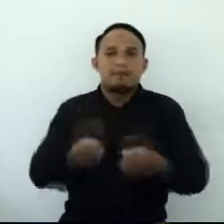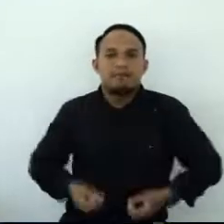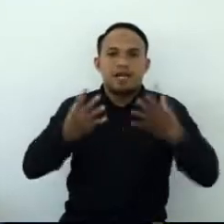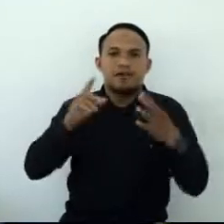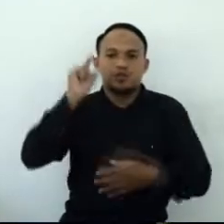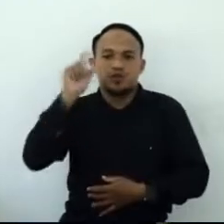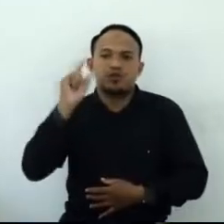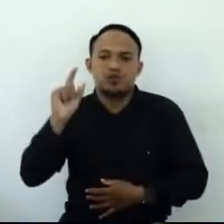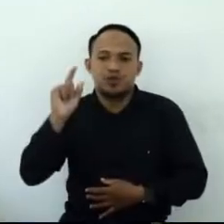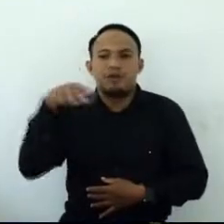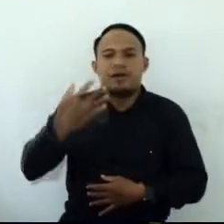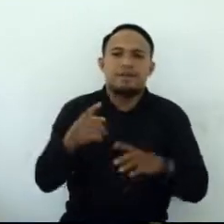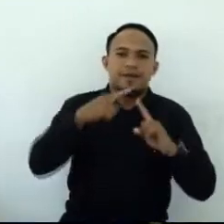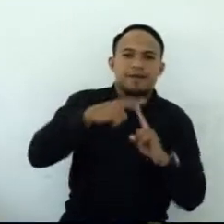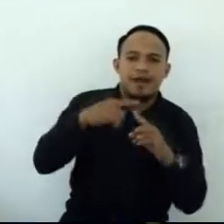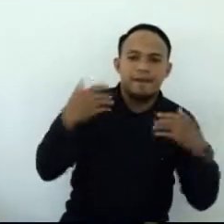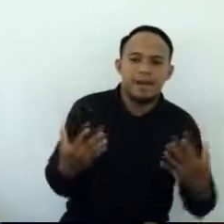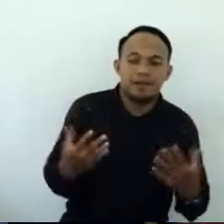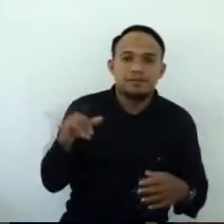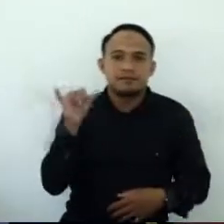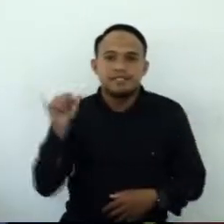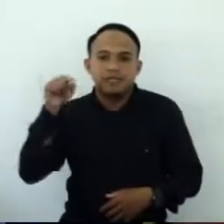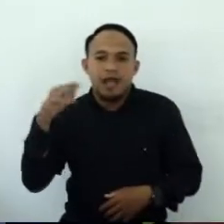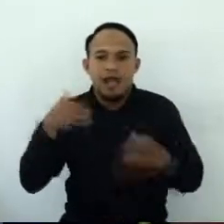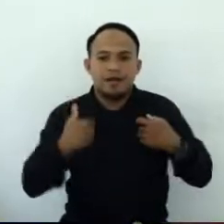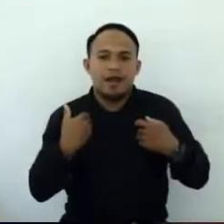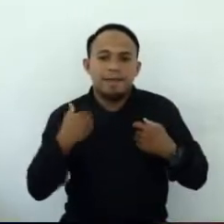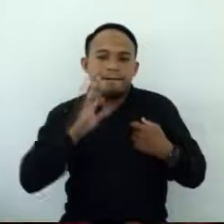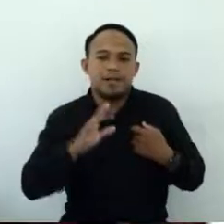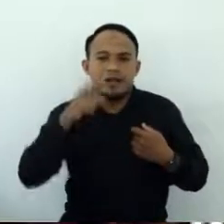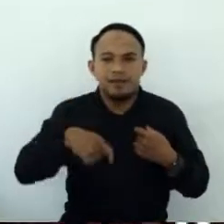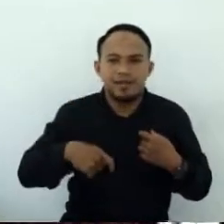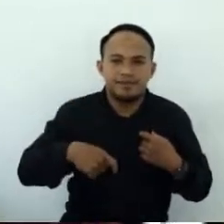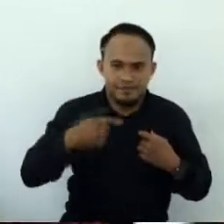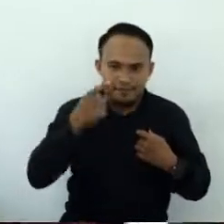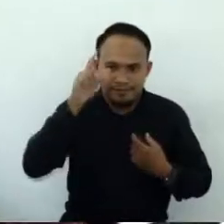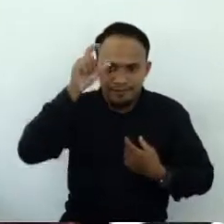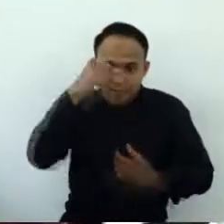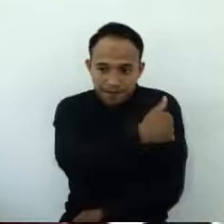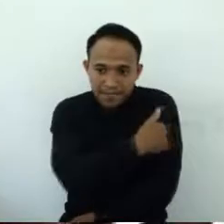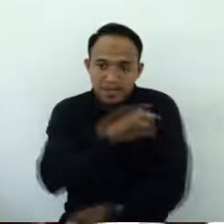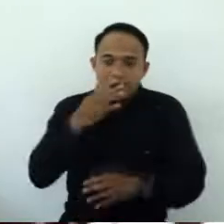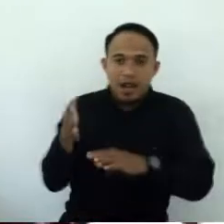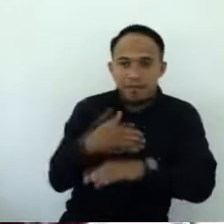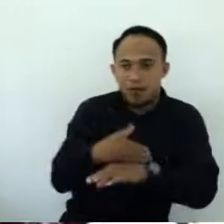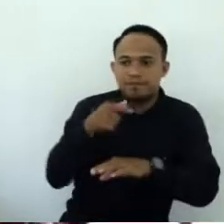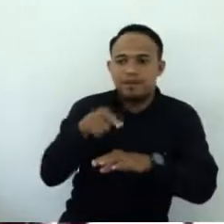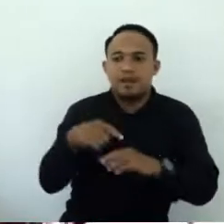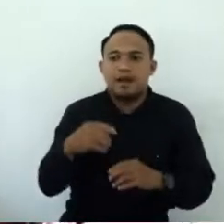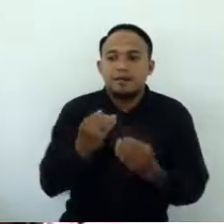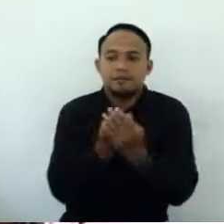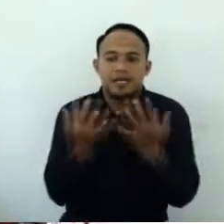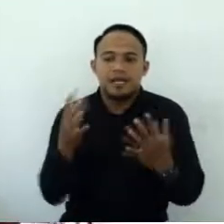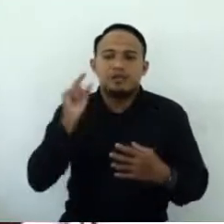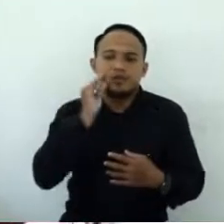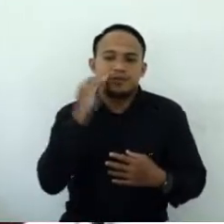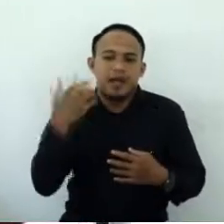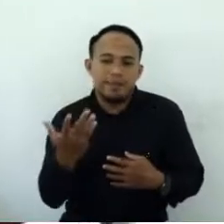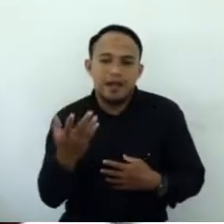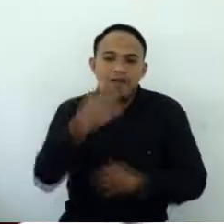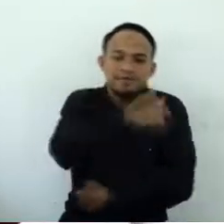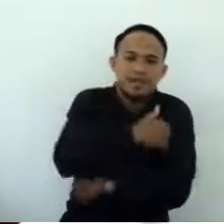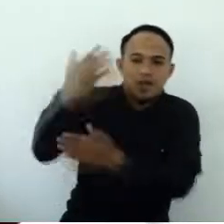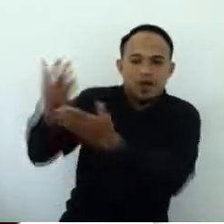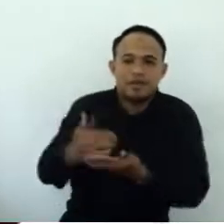divaksin memperoleh bantuan beras masing-masing 5 kg termasuk siswa-siswi SD dan SMP